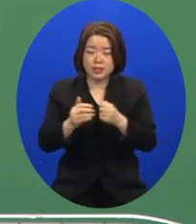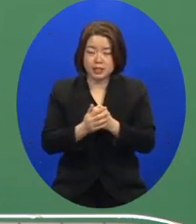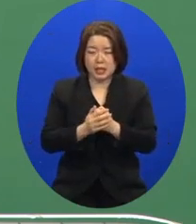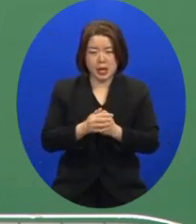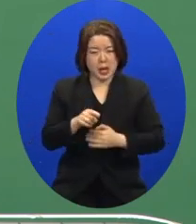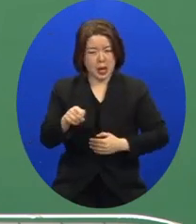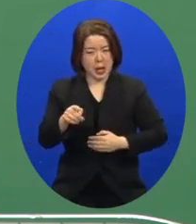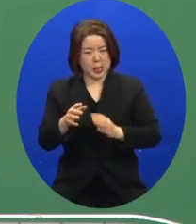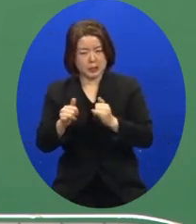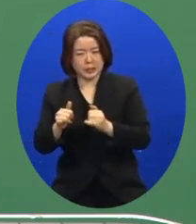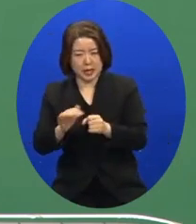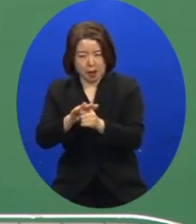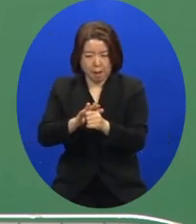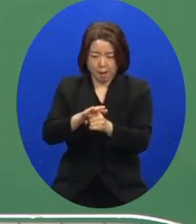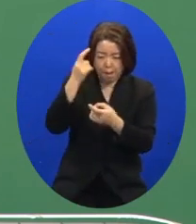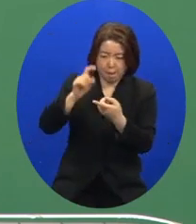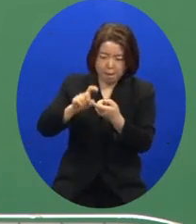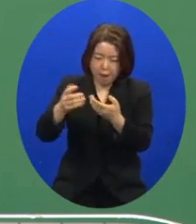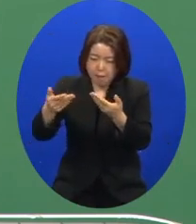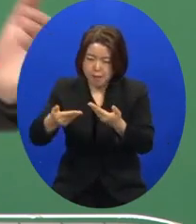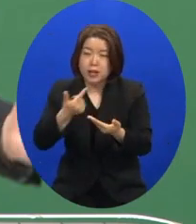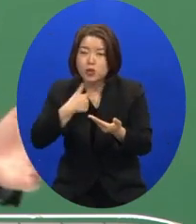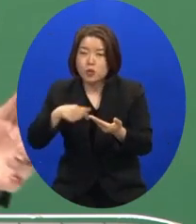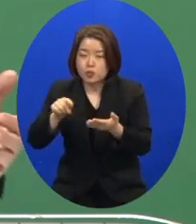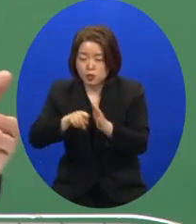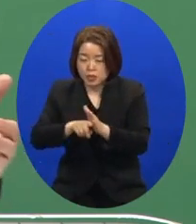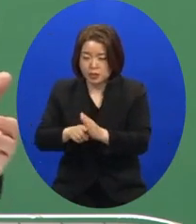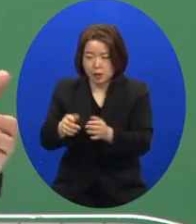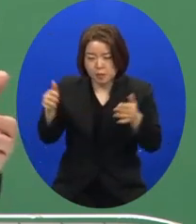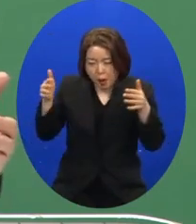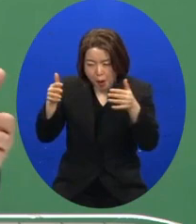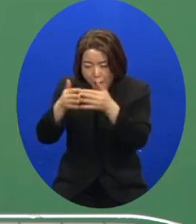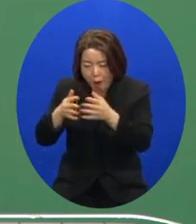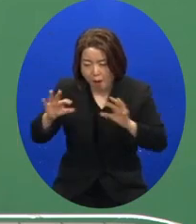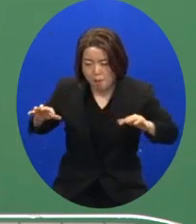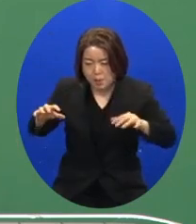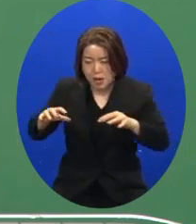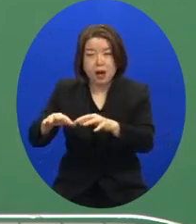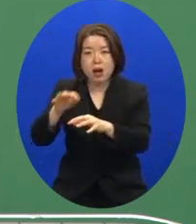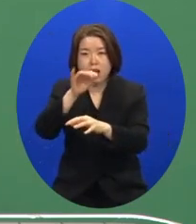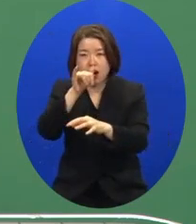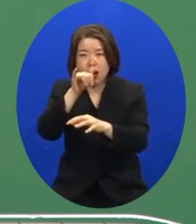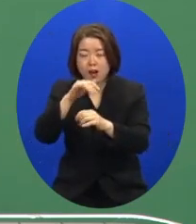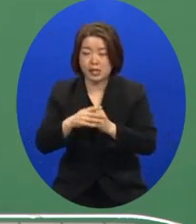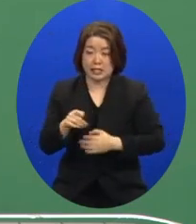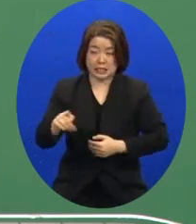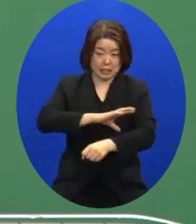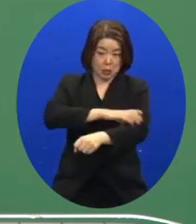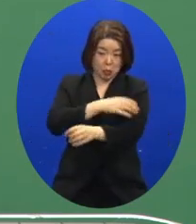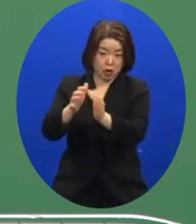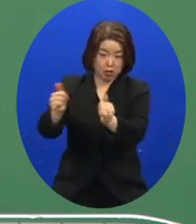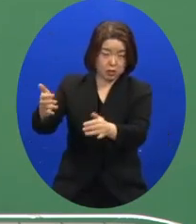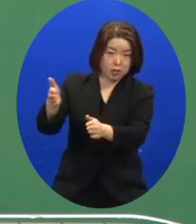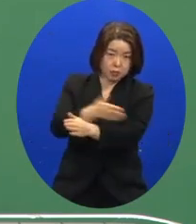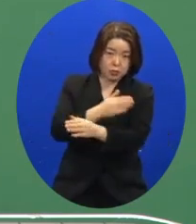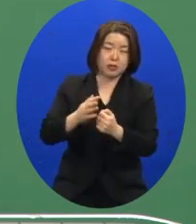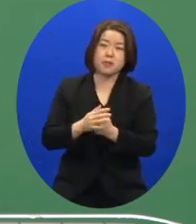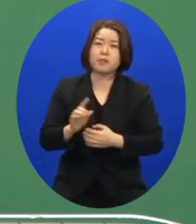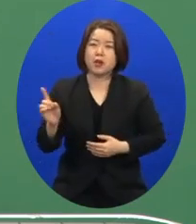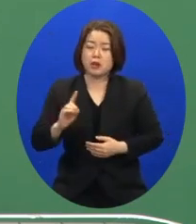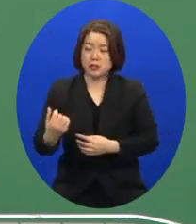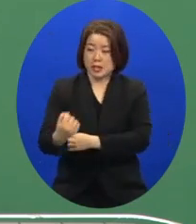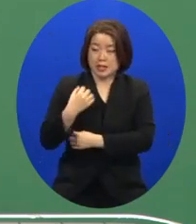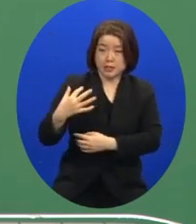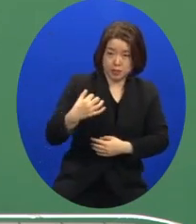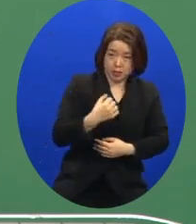총애를 받기를 원하는 사람들이 몰려듭니다. 그래서 그 권력자로부터 어떤